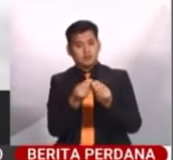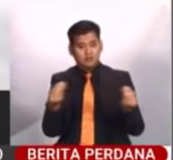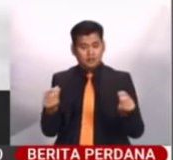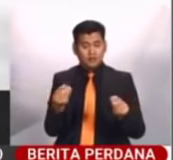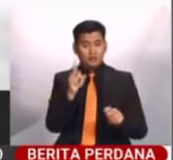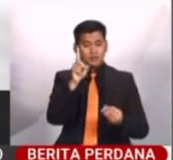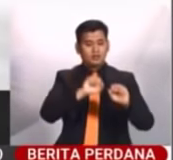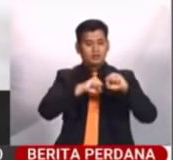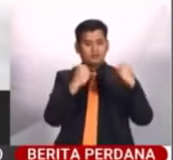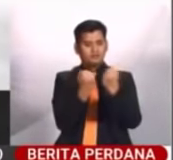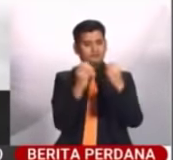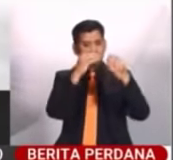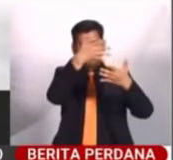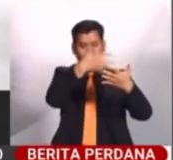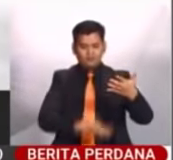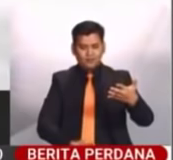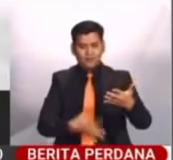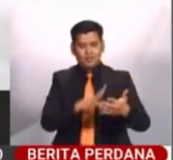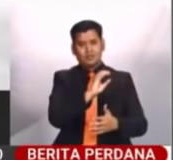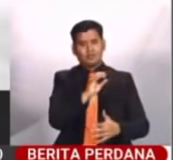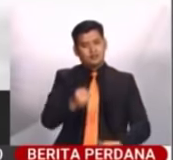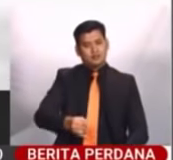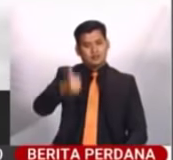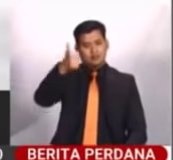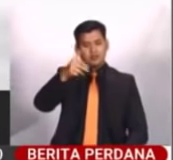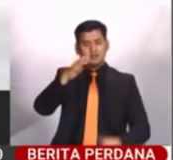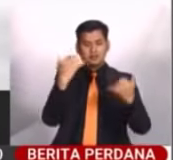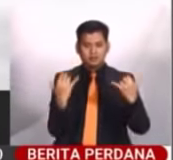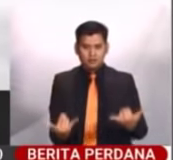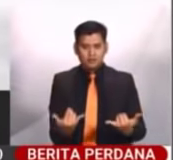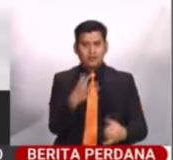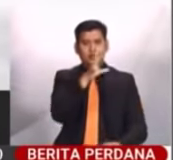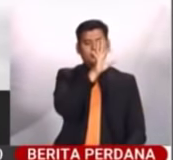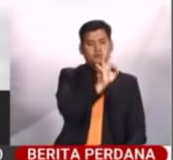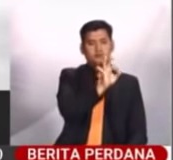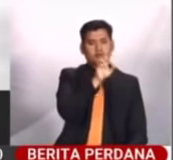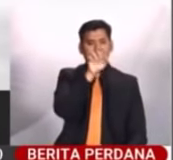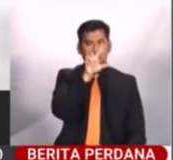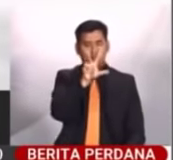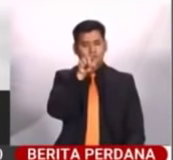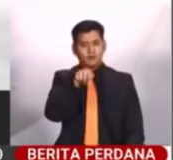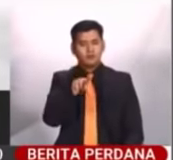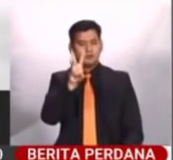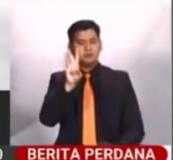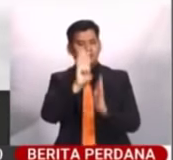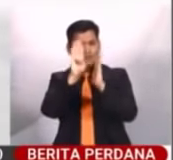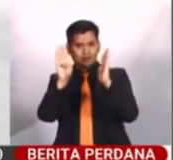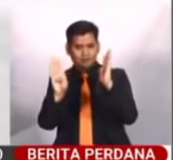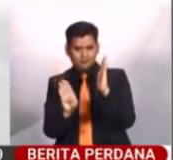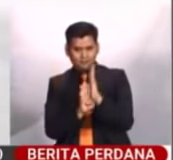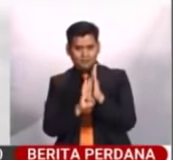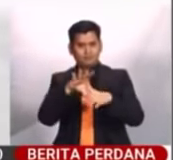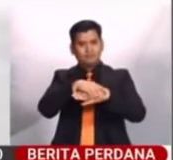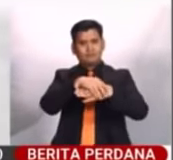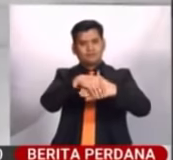tersenarai dan pegangan ekuiti dengan nilai semasa RM9.63 bilion.